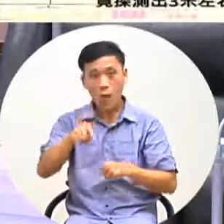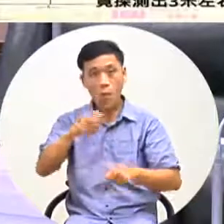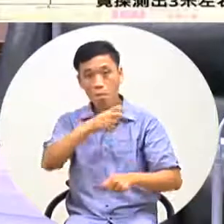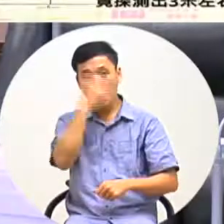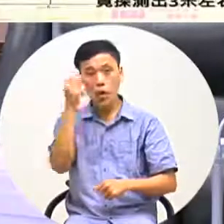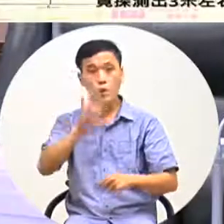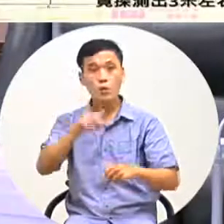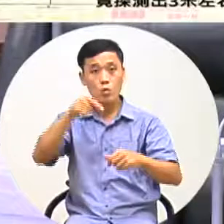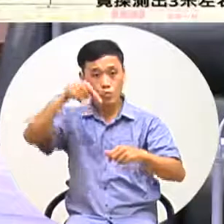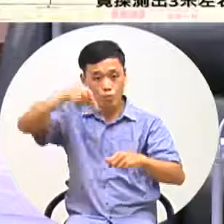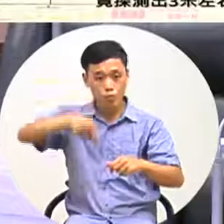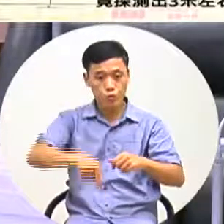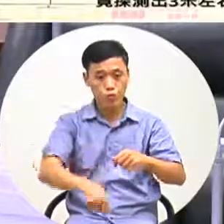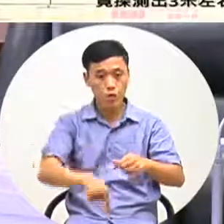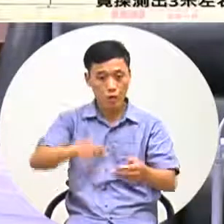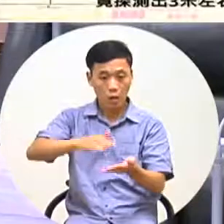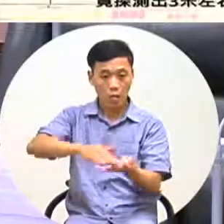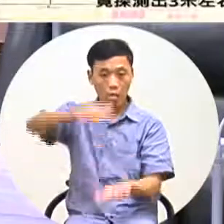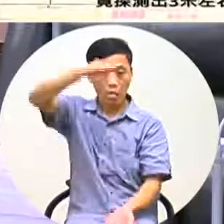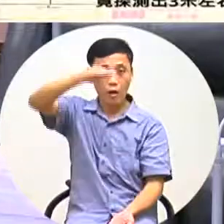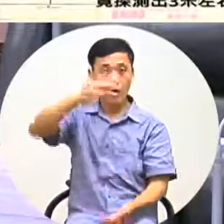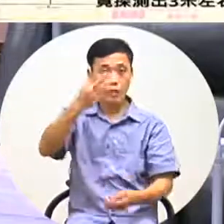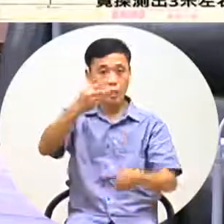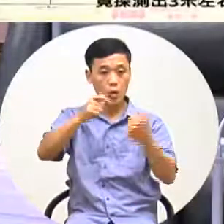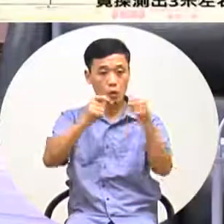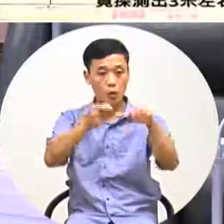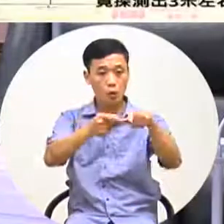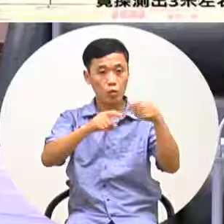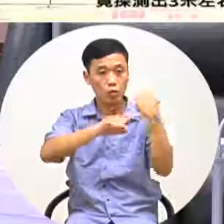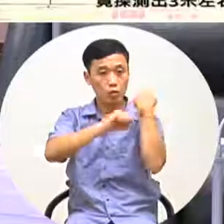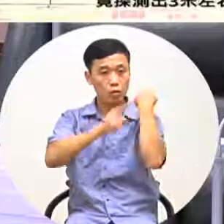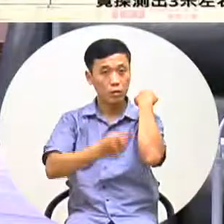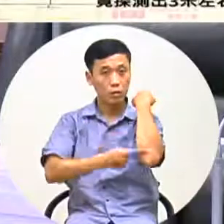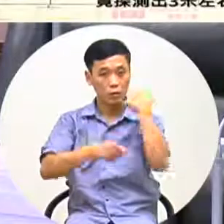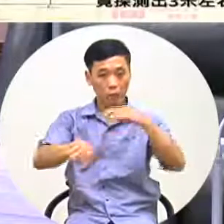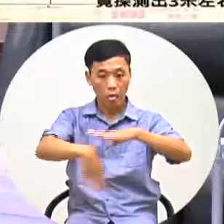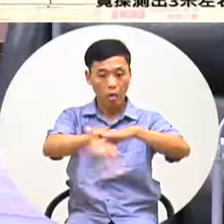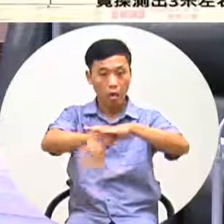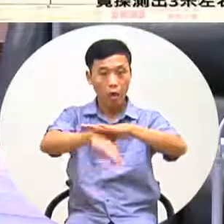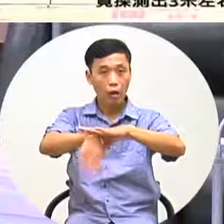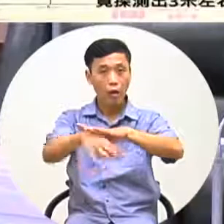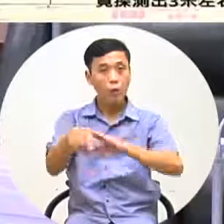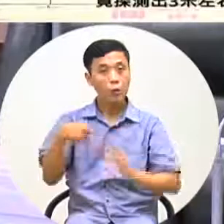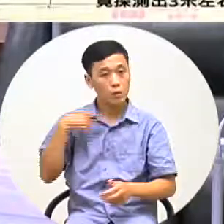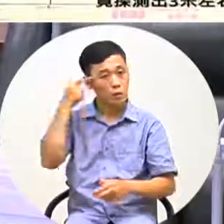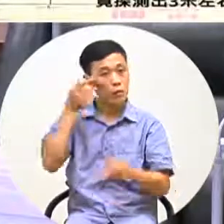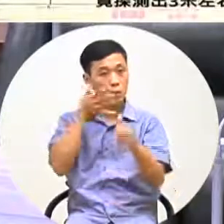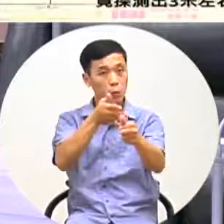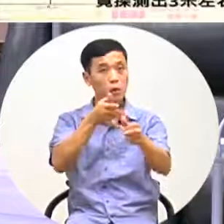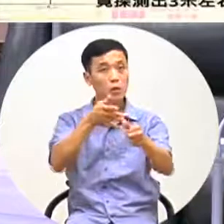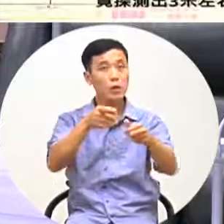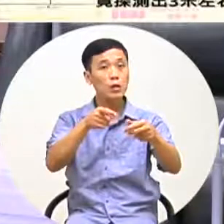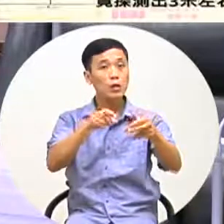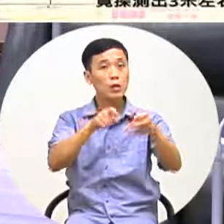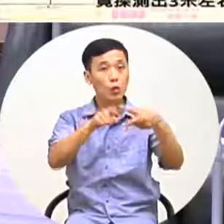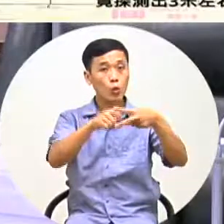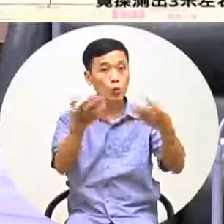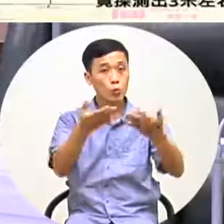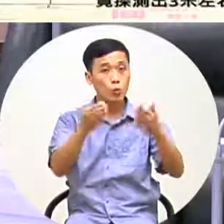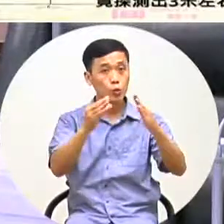号。好，这部分我想问一下我们公务局专业的新工处的处长。处长有在